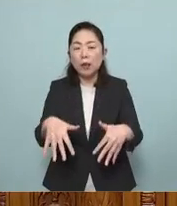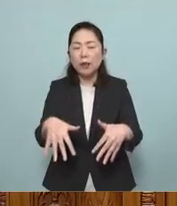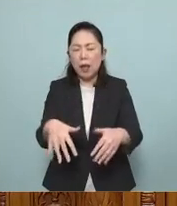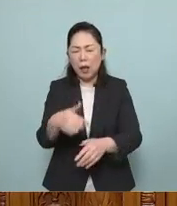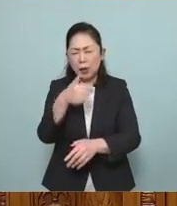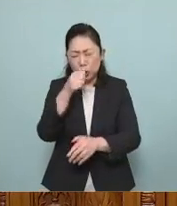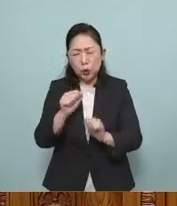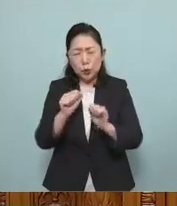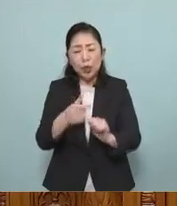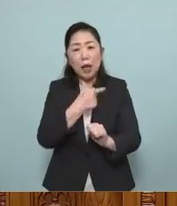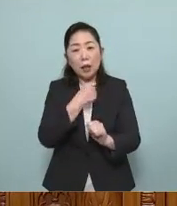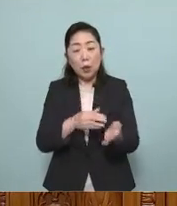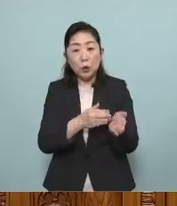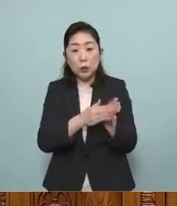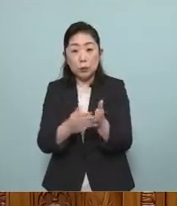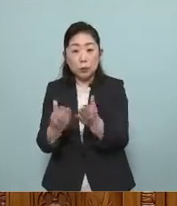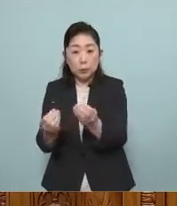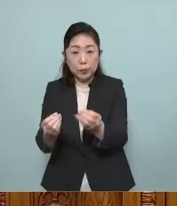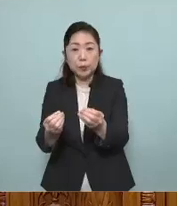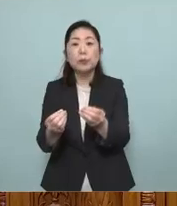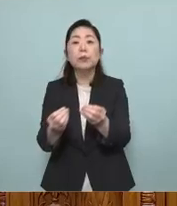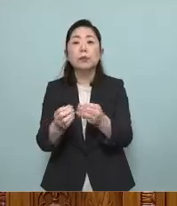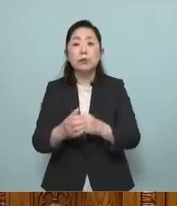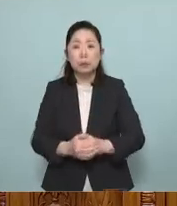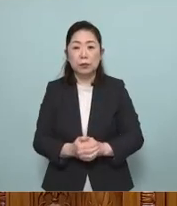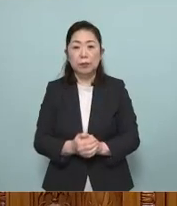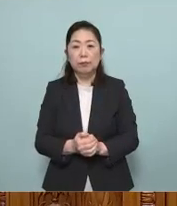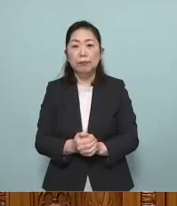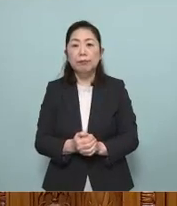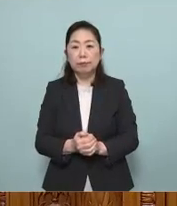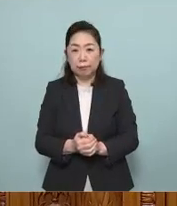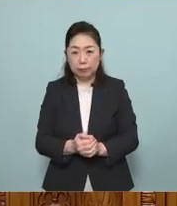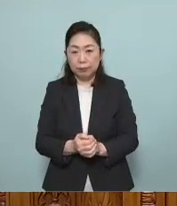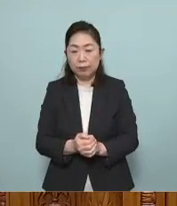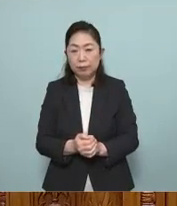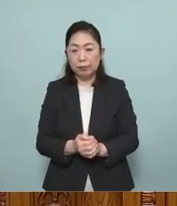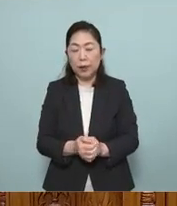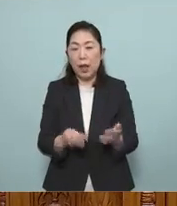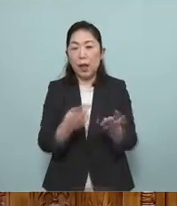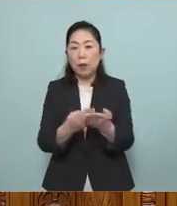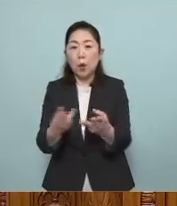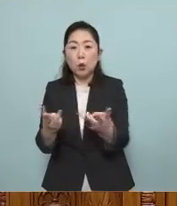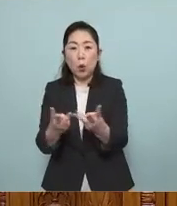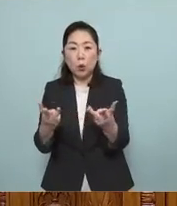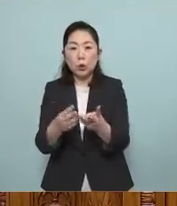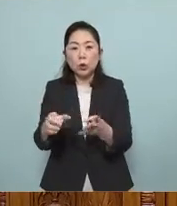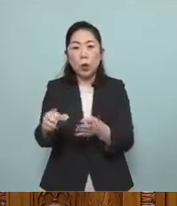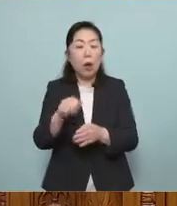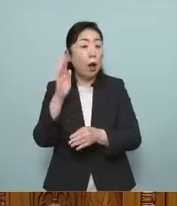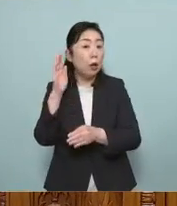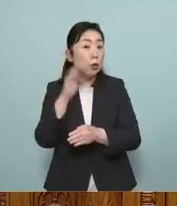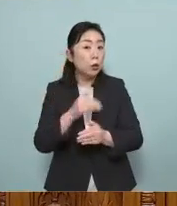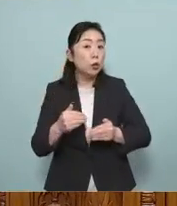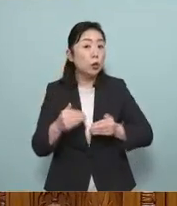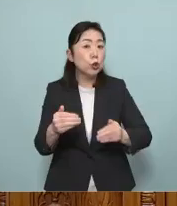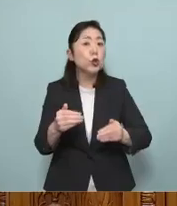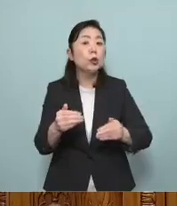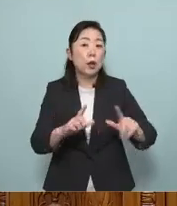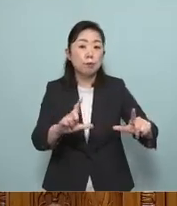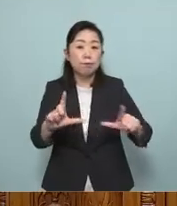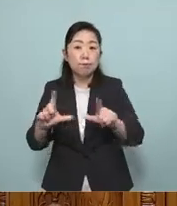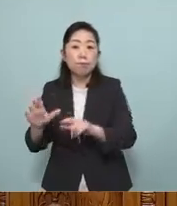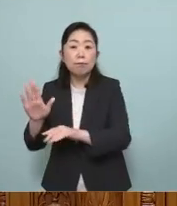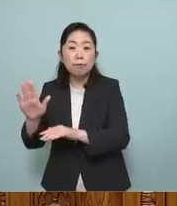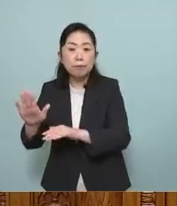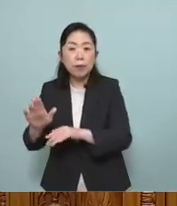すよう要請しました。即応病床数の確保は順調に進んでいます。また今後